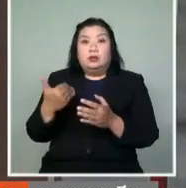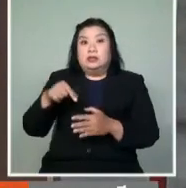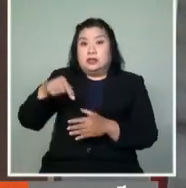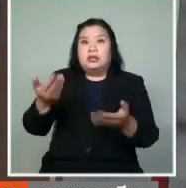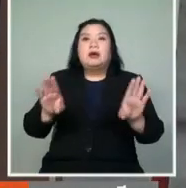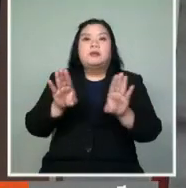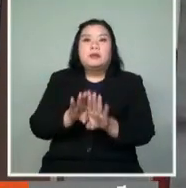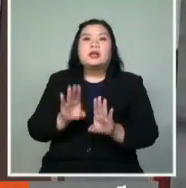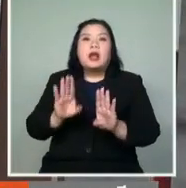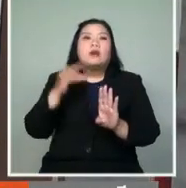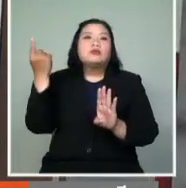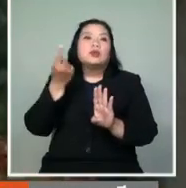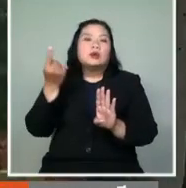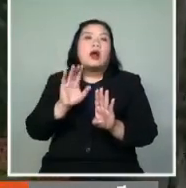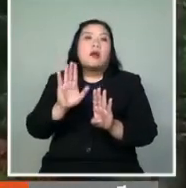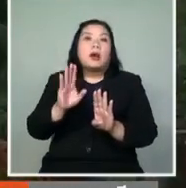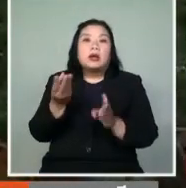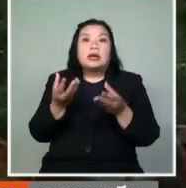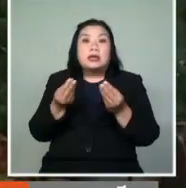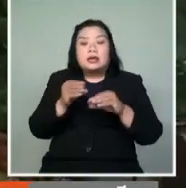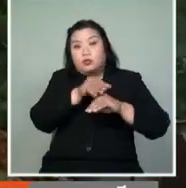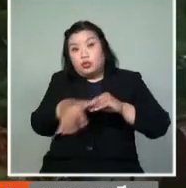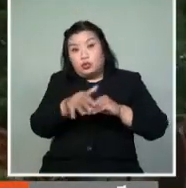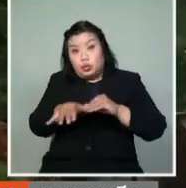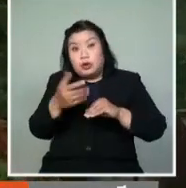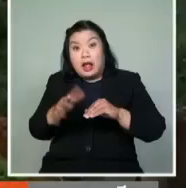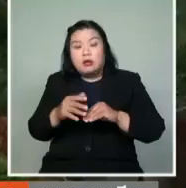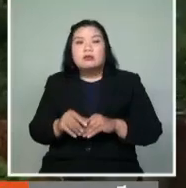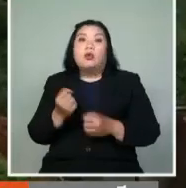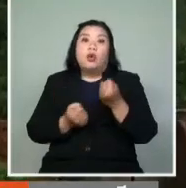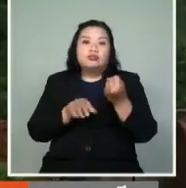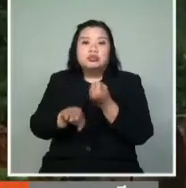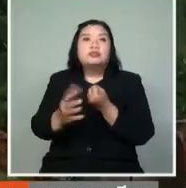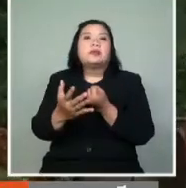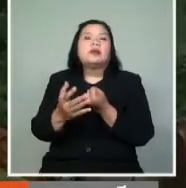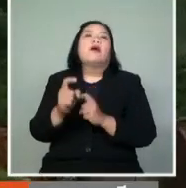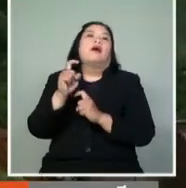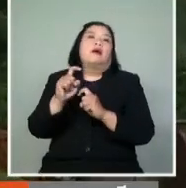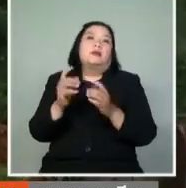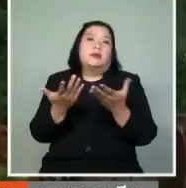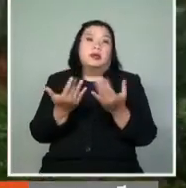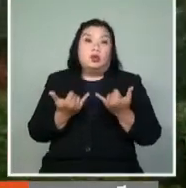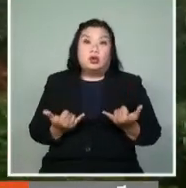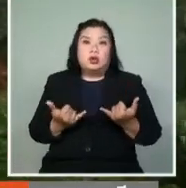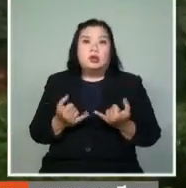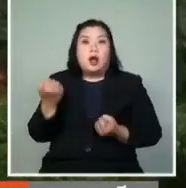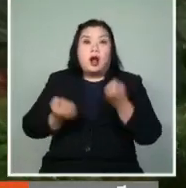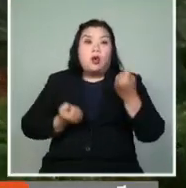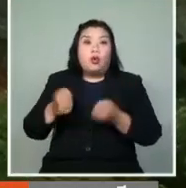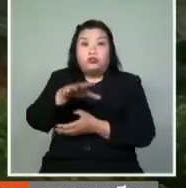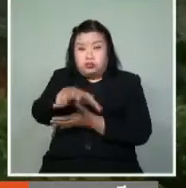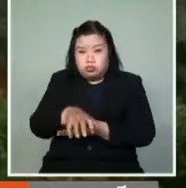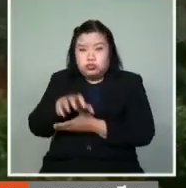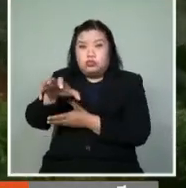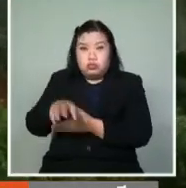ไงจังหวะที่ดินมันถล่มลงมาเนี่ยก็เลยไม่มีใครได้รับอันตรายนั่นเองนะครับด้านเจ้าหน้าที่อุทยานนำเครื่องจักรทั้งร